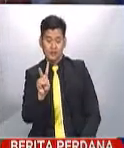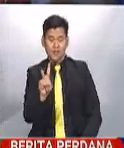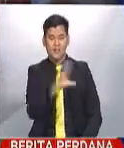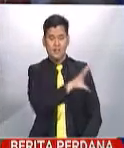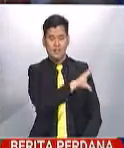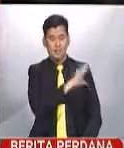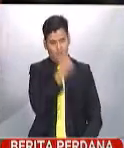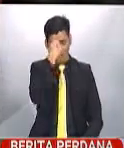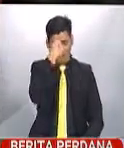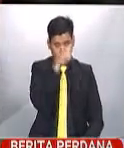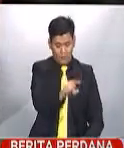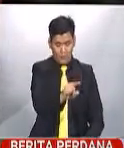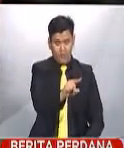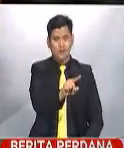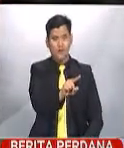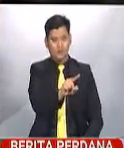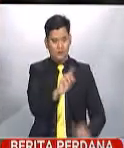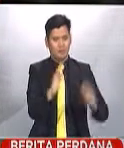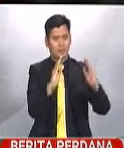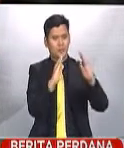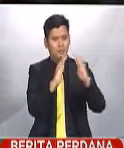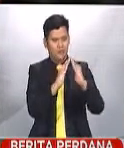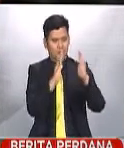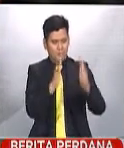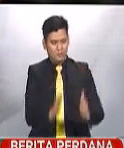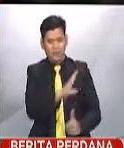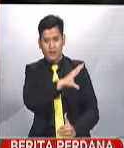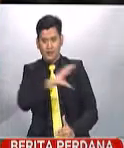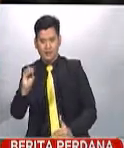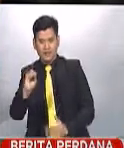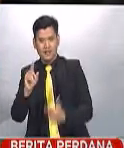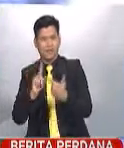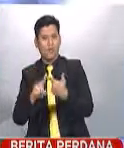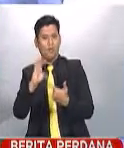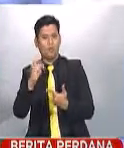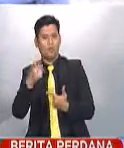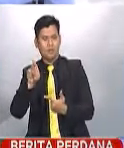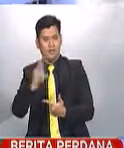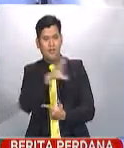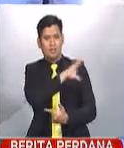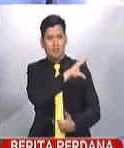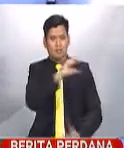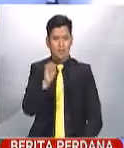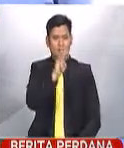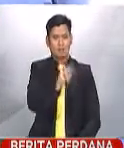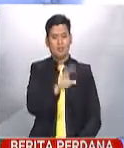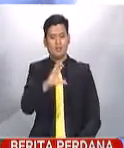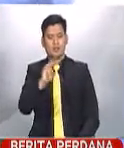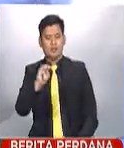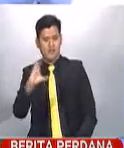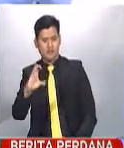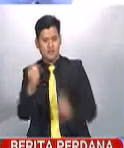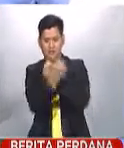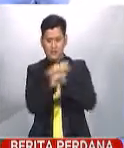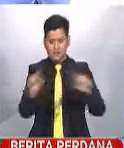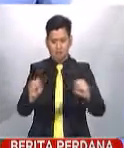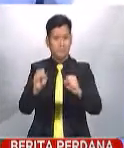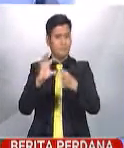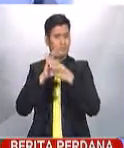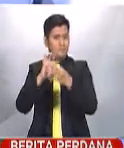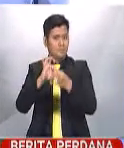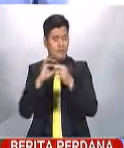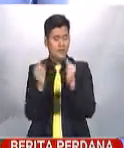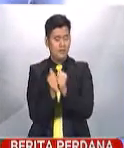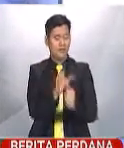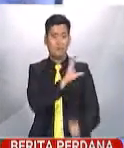OKU di kompleks KKMM. Seorang Jaya Komunikasi dan Multimedia Malaysia MCMC pula sedia untuk terus bekerjasama dengan